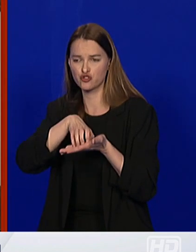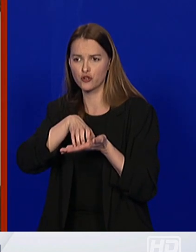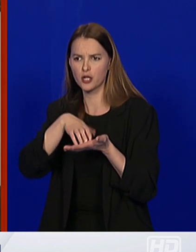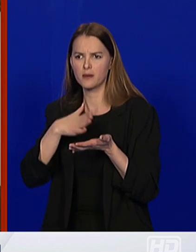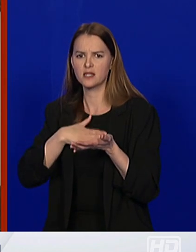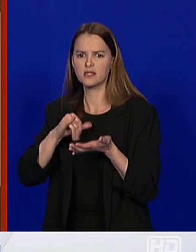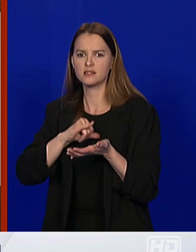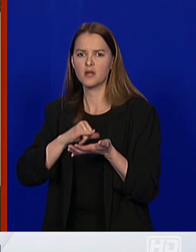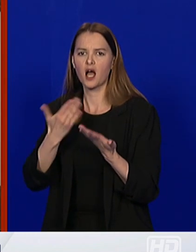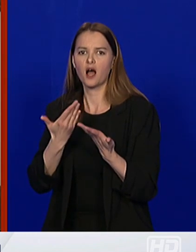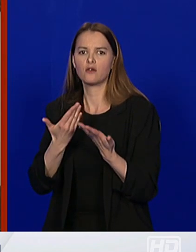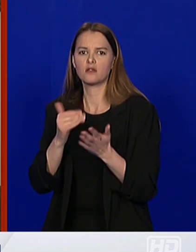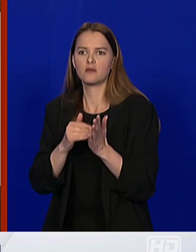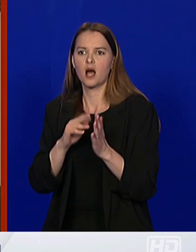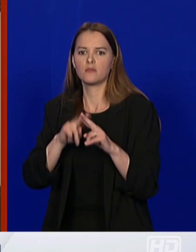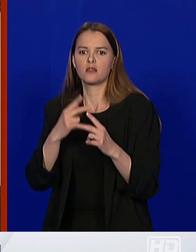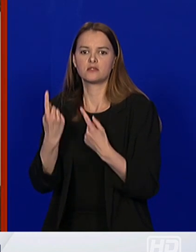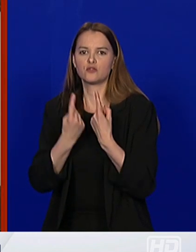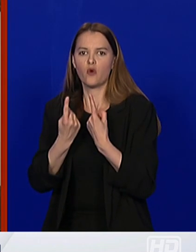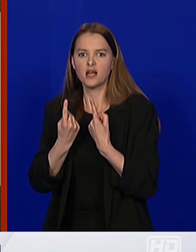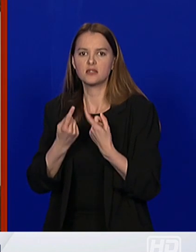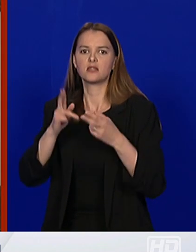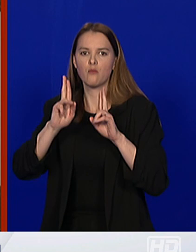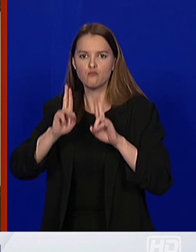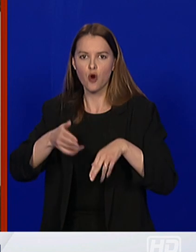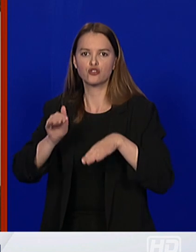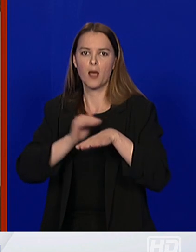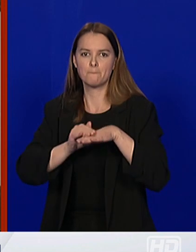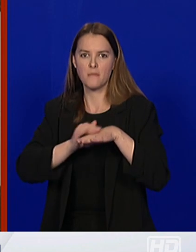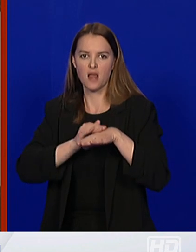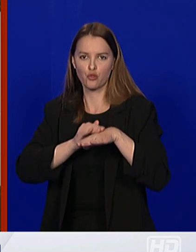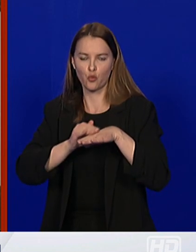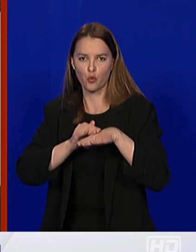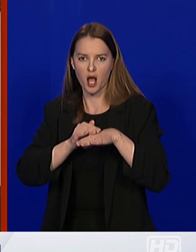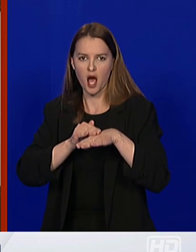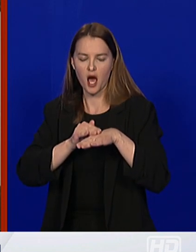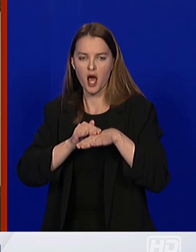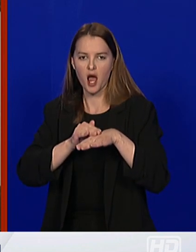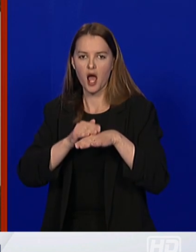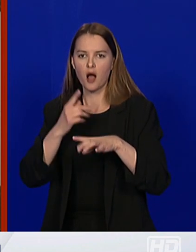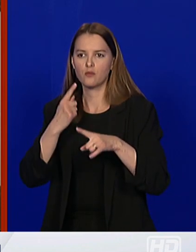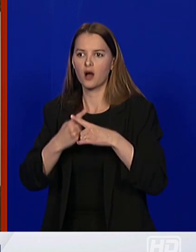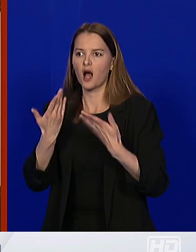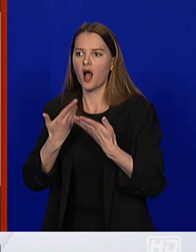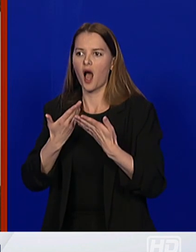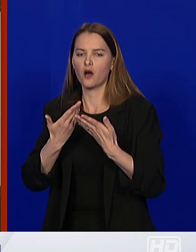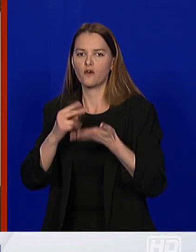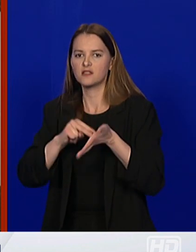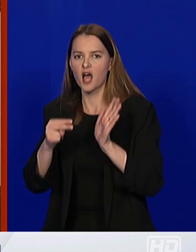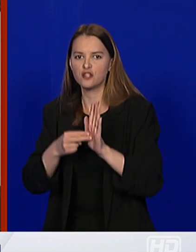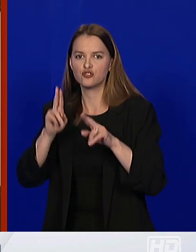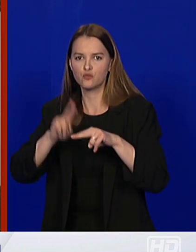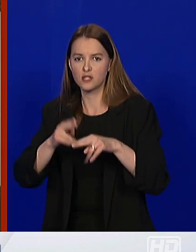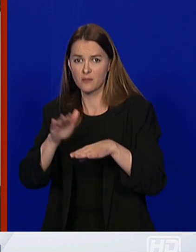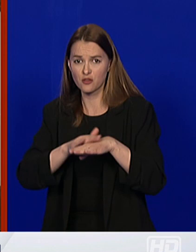prilike bi trebale biti u Hrvatskoj da uopće se matura može održati u to vrijeme i na propisani način. I ima li